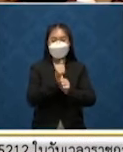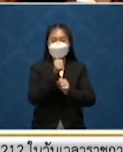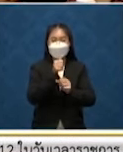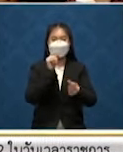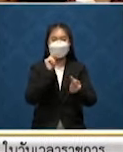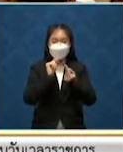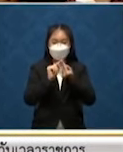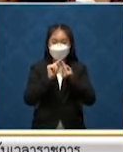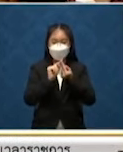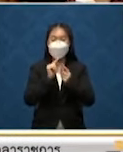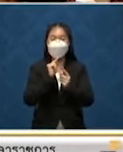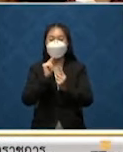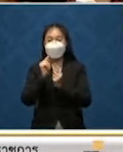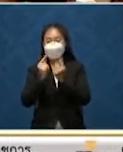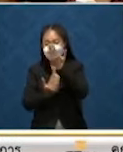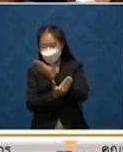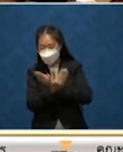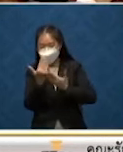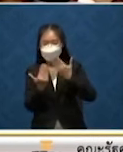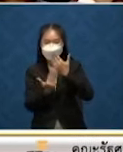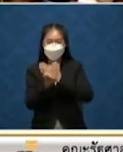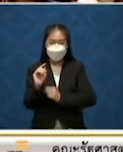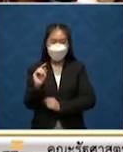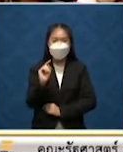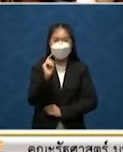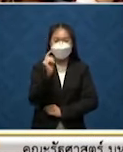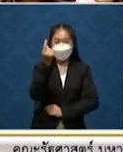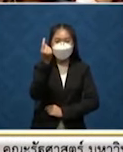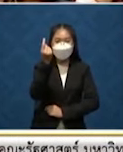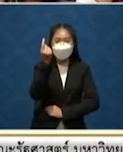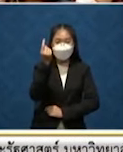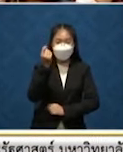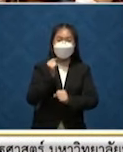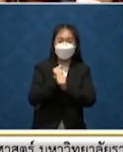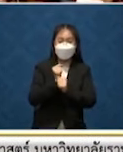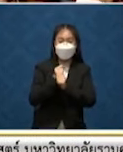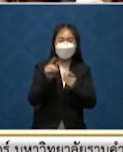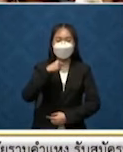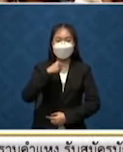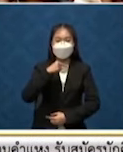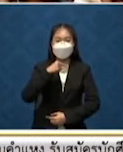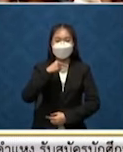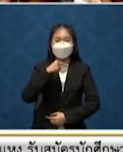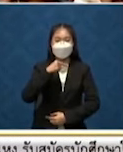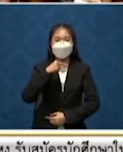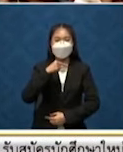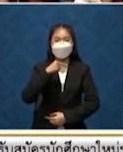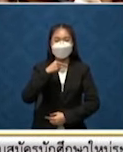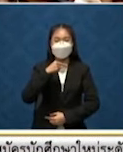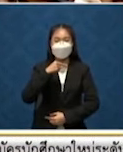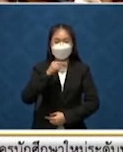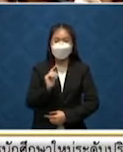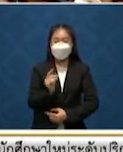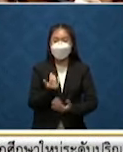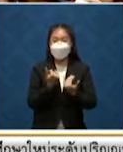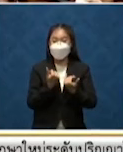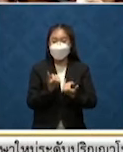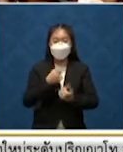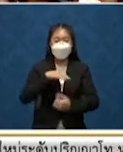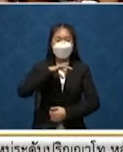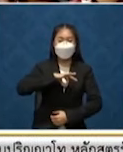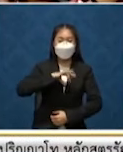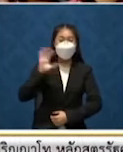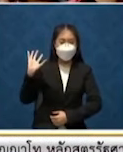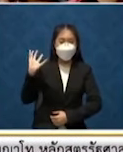การอ้างถึงเด็กเยาวชนวัย 14ปีอย่างที่เรากันมาก่อนหน้านั้นสหายนอนน้อยนี่แหละนะฮะเจ้า